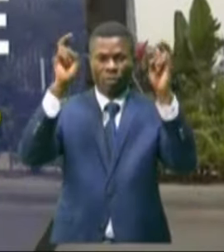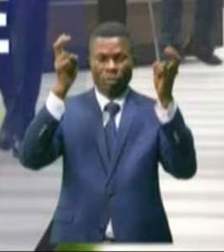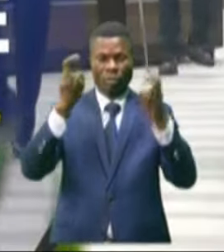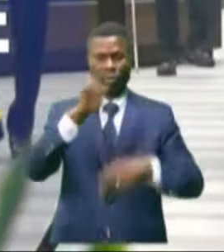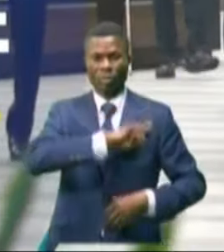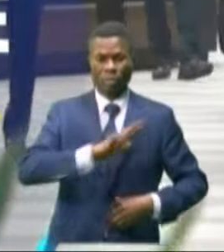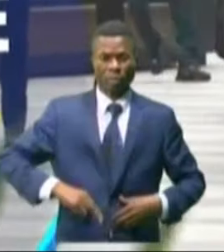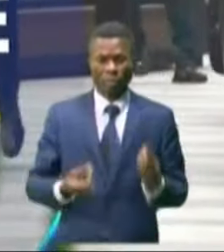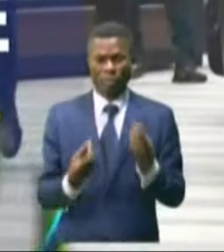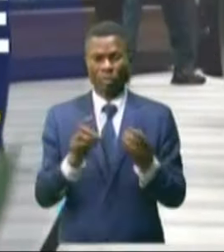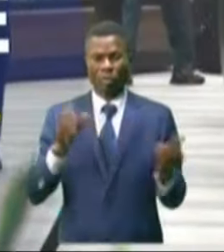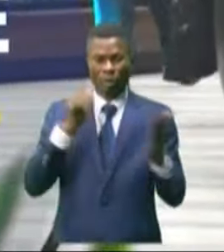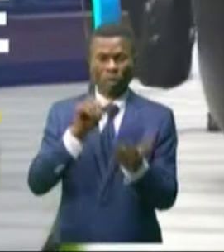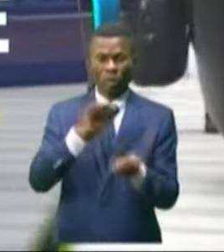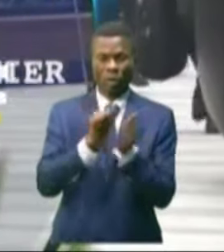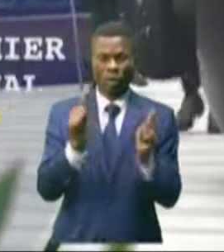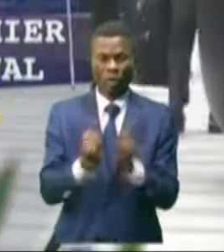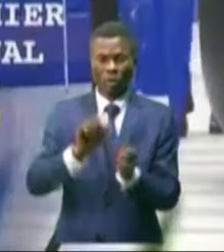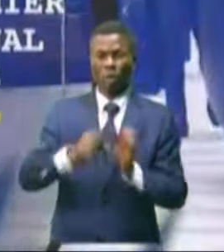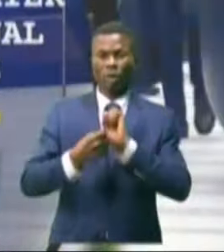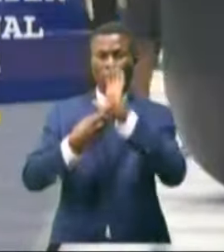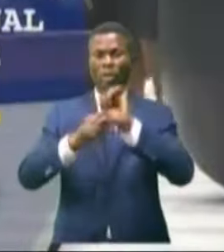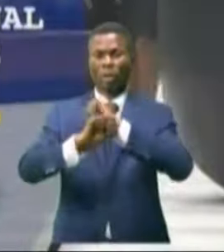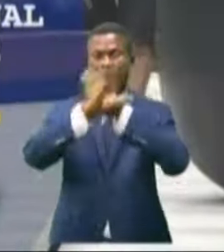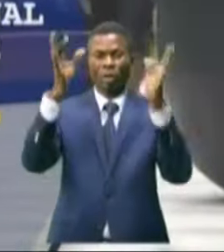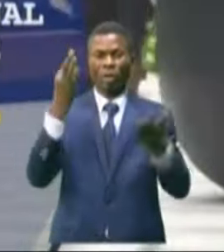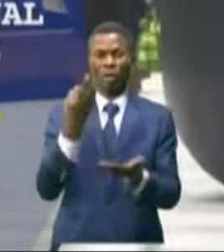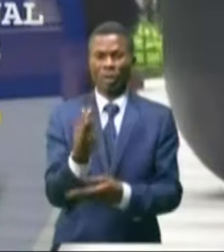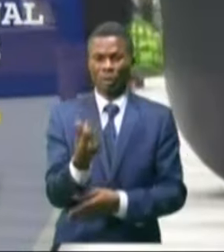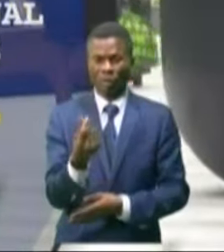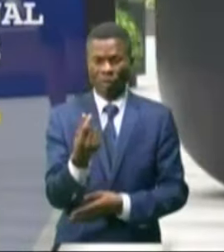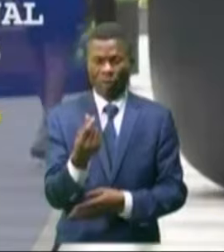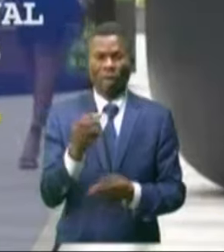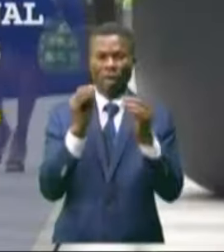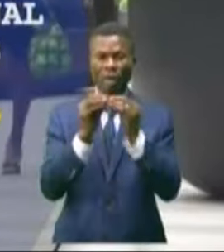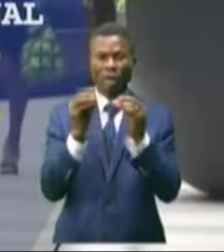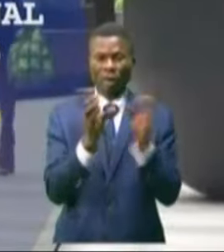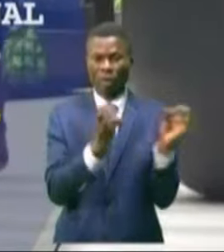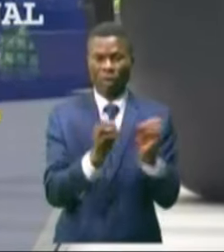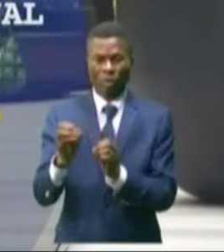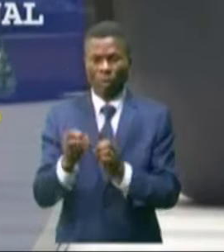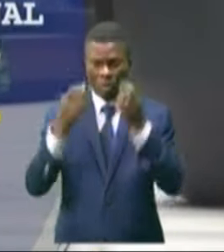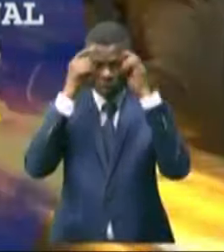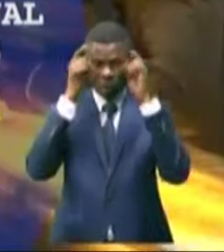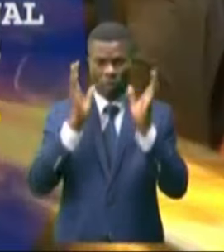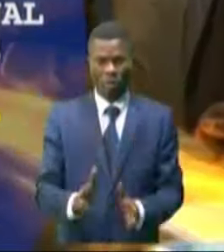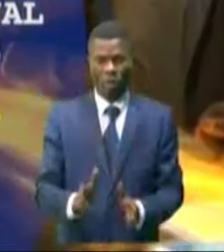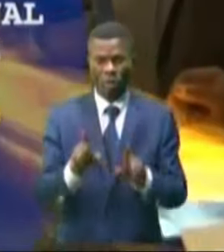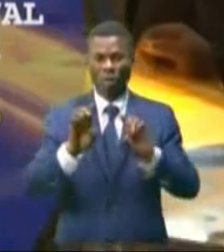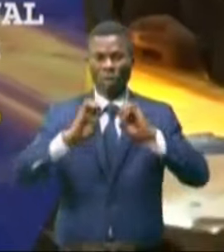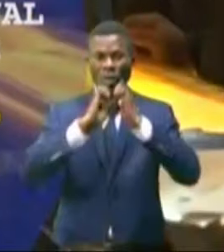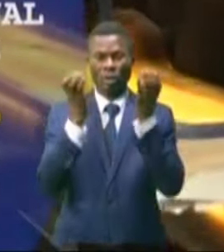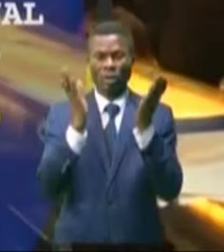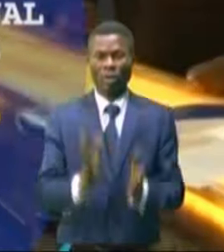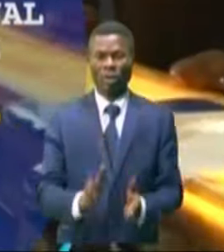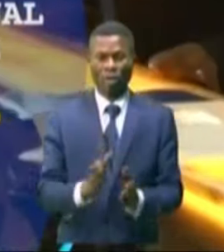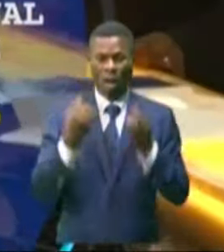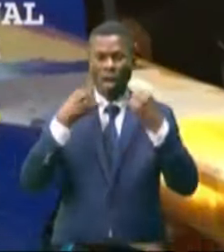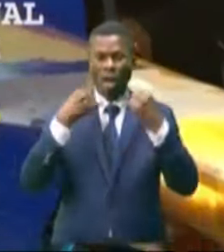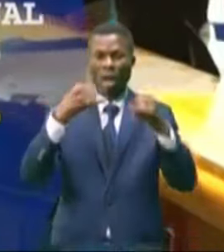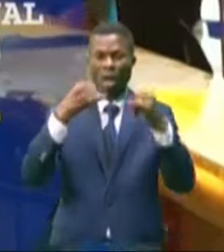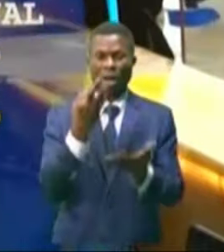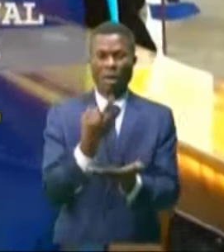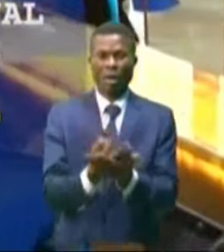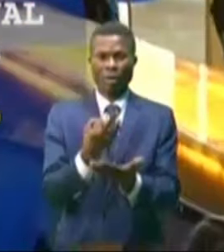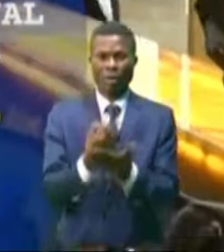RDC face au défi de la transparence financière », une rencontre qui a réuni les décideurs et entrepreneurs de l'information